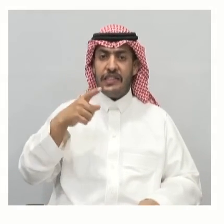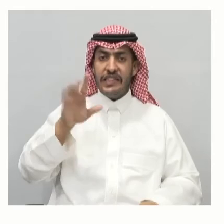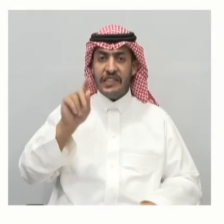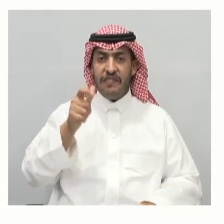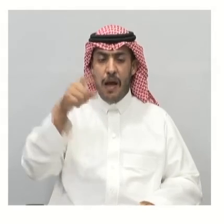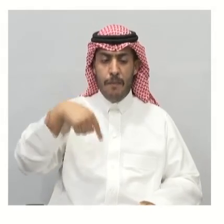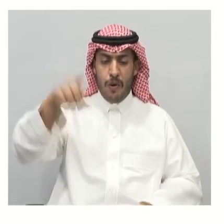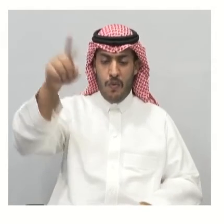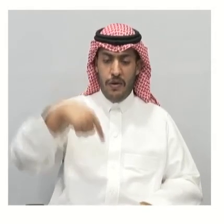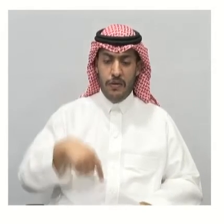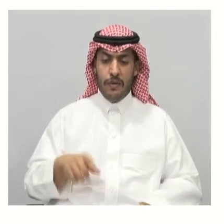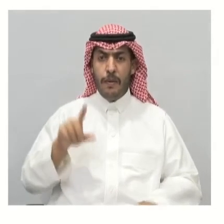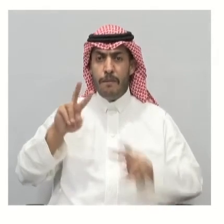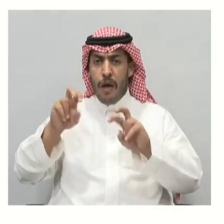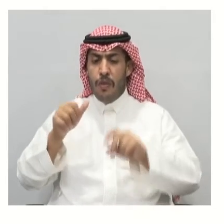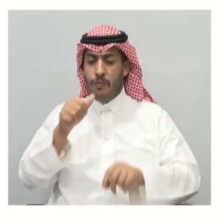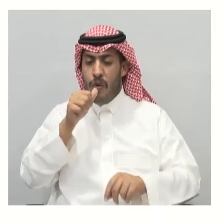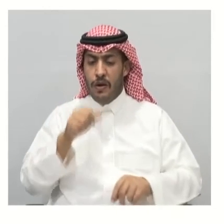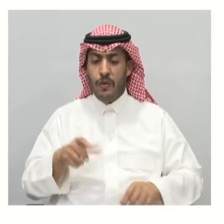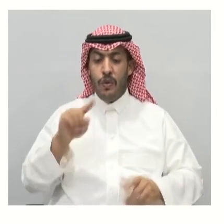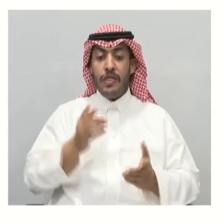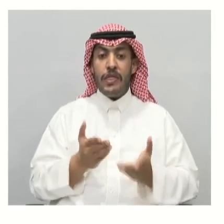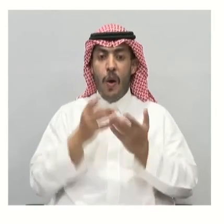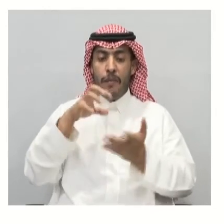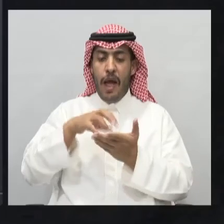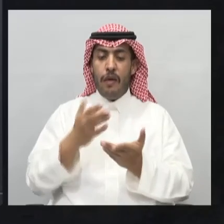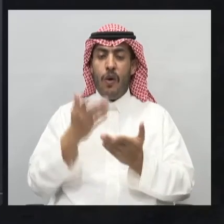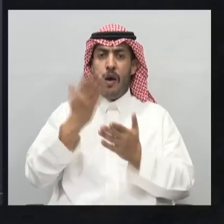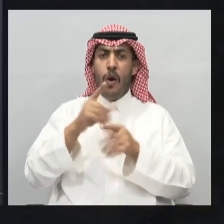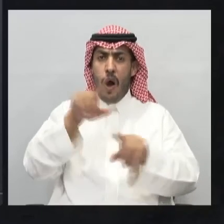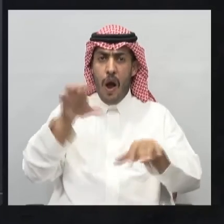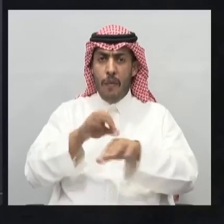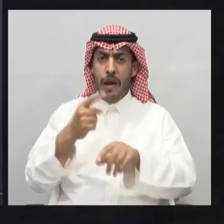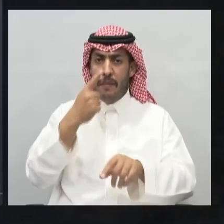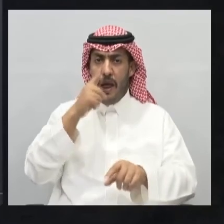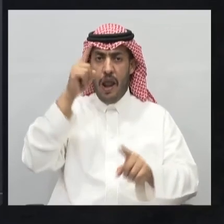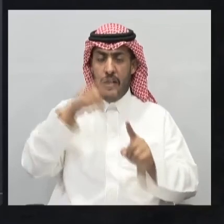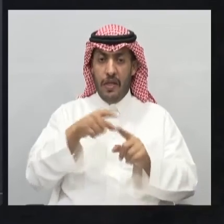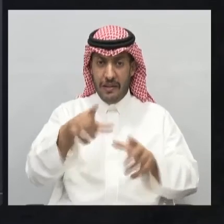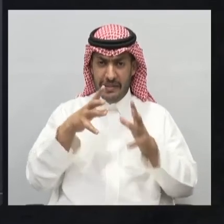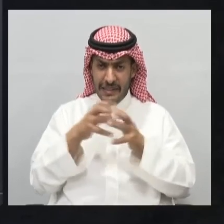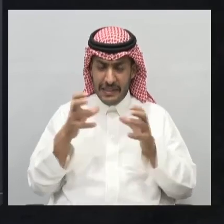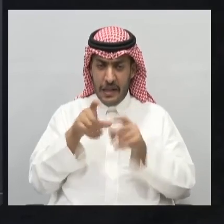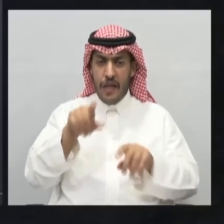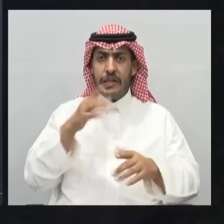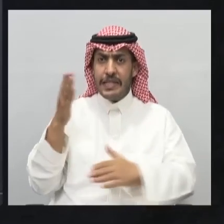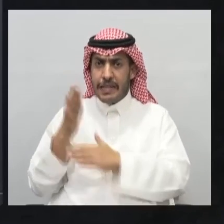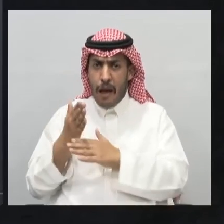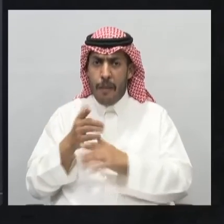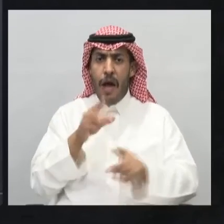عليه السلام قومه لعباده الله وحدهم نريد ان نصنف هذه العناصر الى اسباب